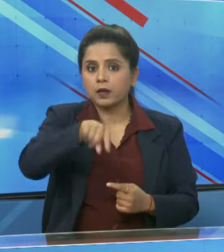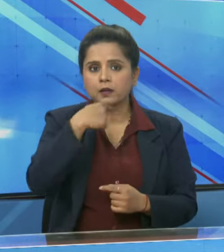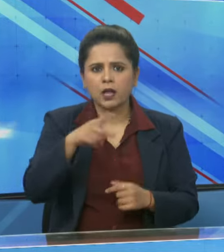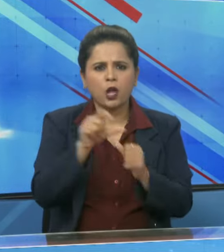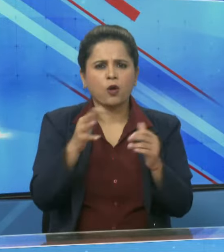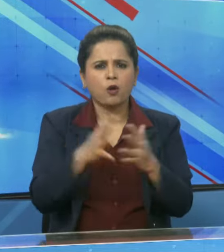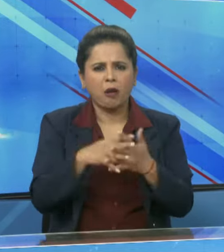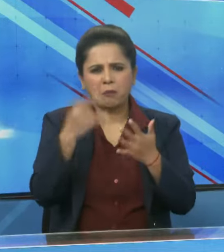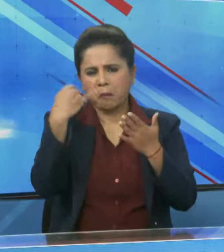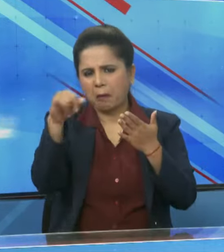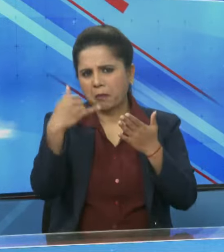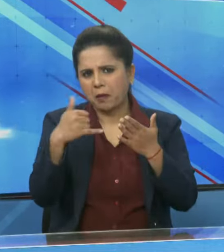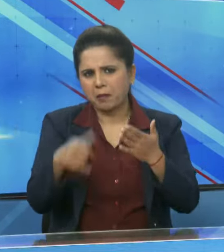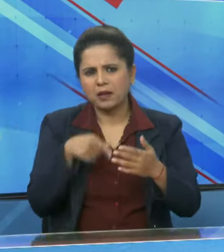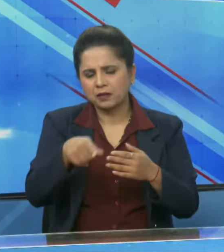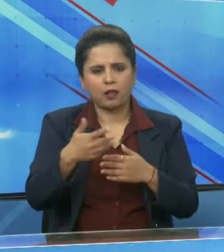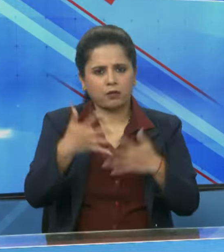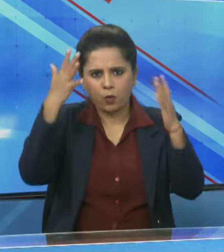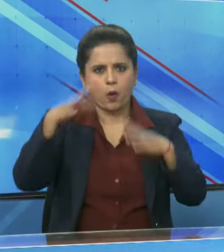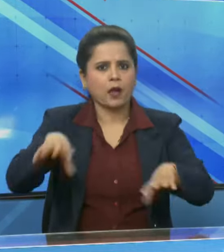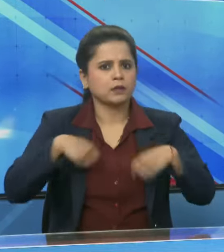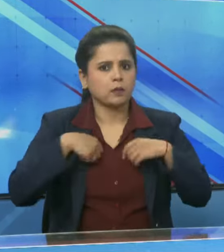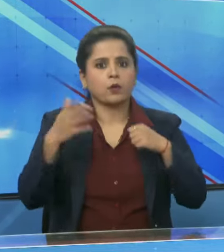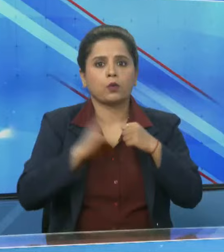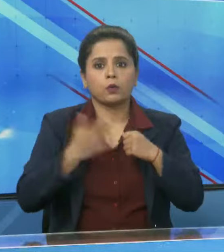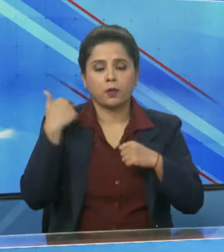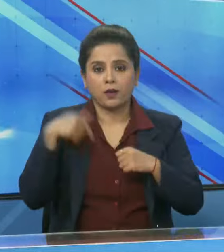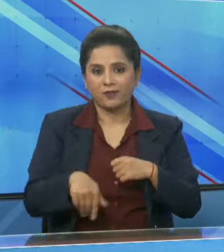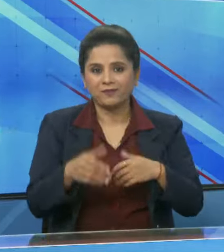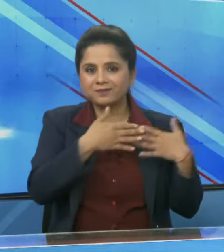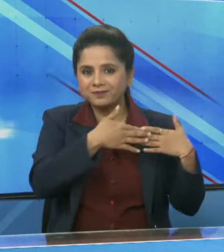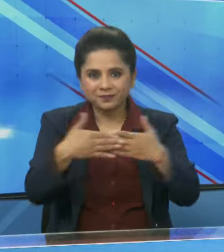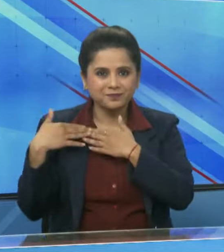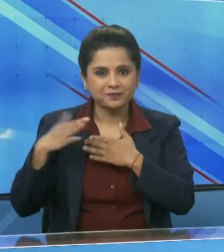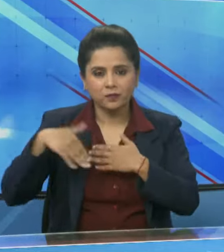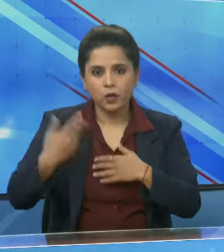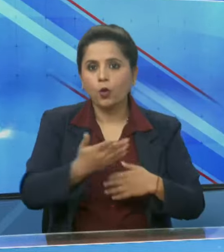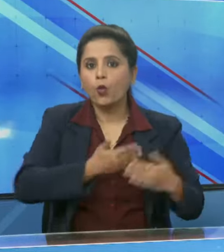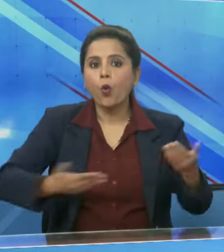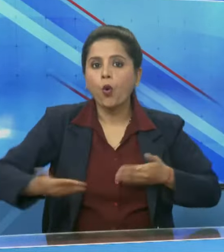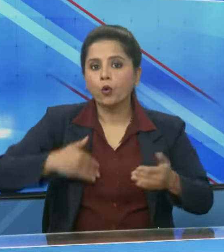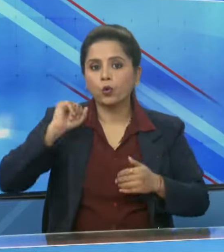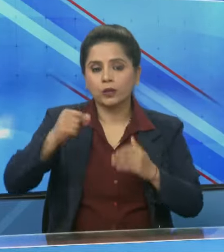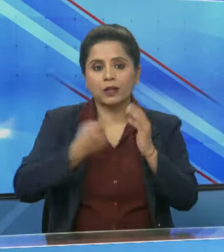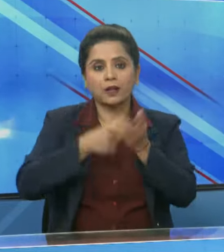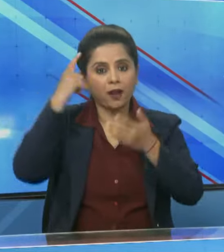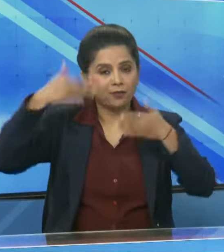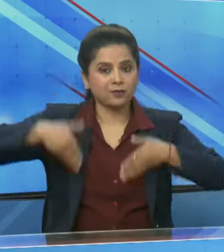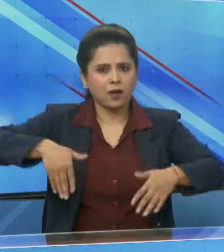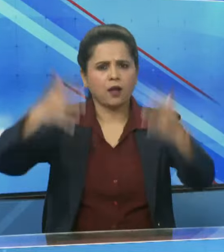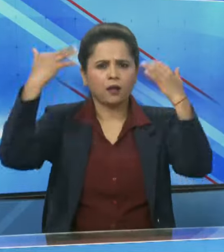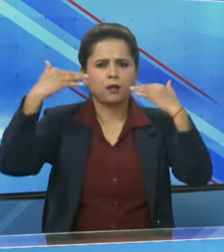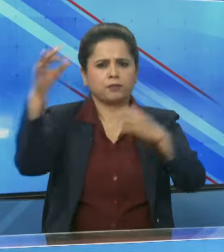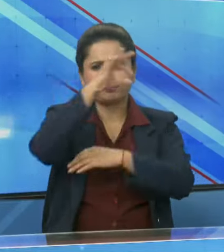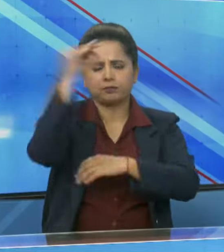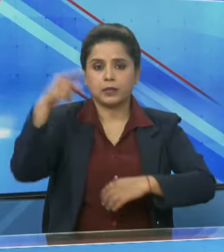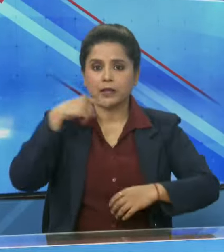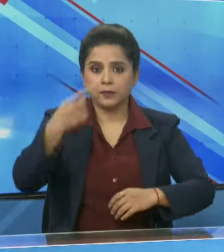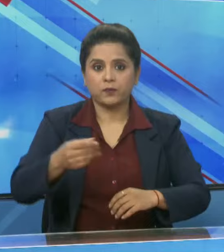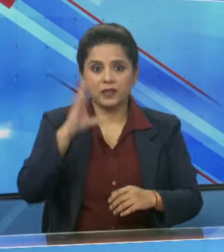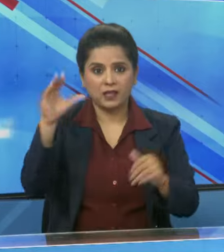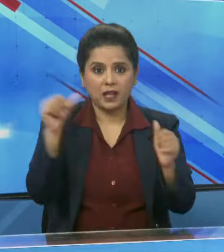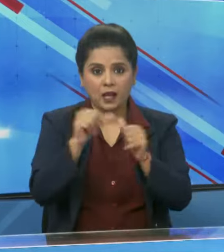कमियां गिनाते हुए इसका विरोध किया। गुरुवार को ईद उल फितर की नमाज के बाद कोलकाता के रेड रोड पर एक सभा को संबोधित करते हुए उन्होंने कहा